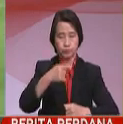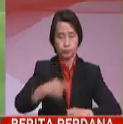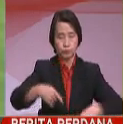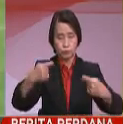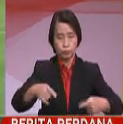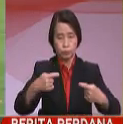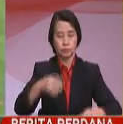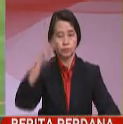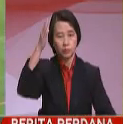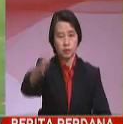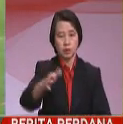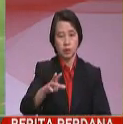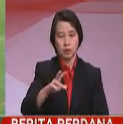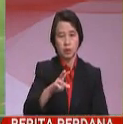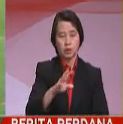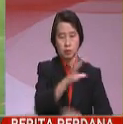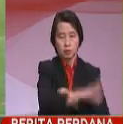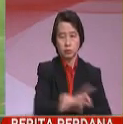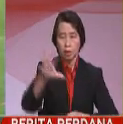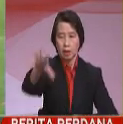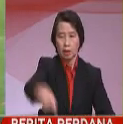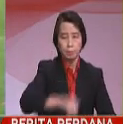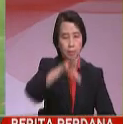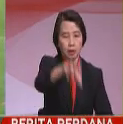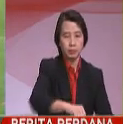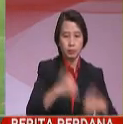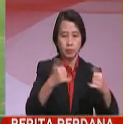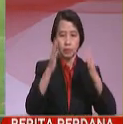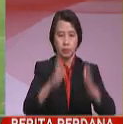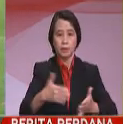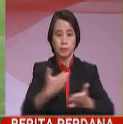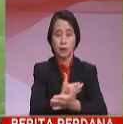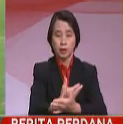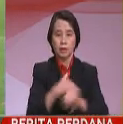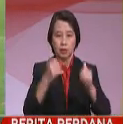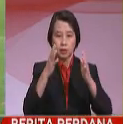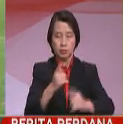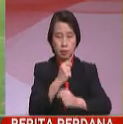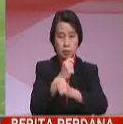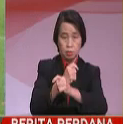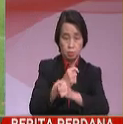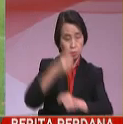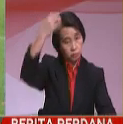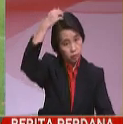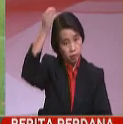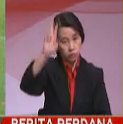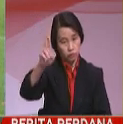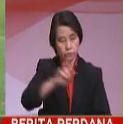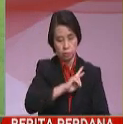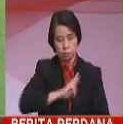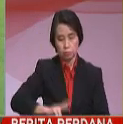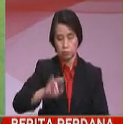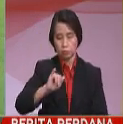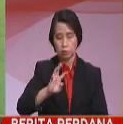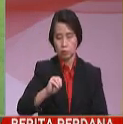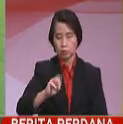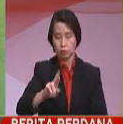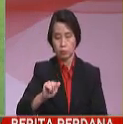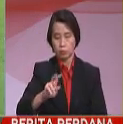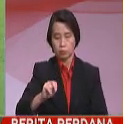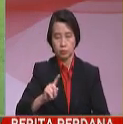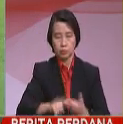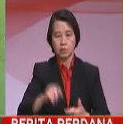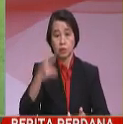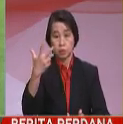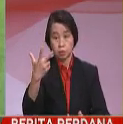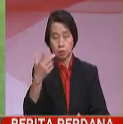depan, NSFC telah pun menyambar beberapa pemain baharu antaranya pemain pertahanan dari Selangor Jua, Raja Imran Shah Raja Amin, selain